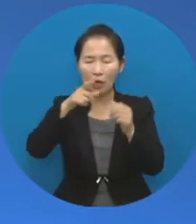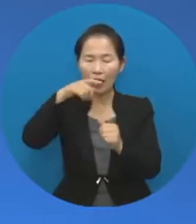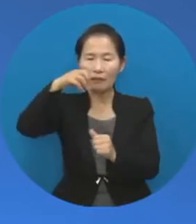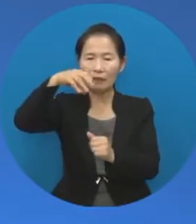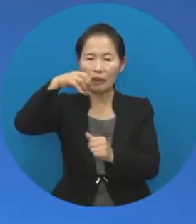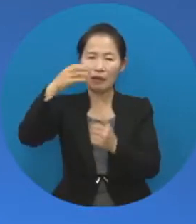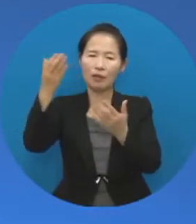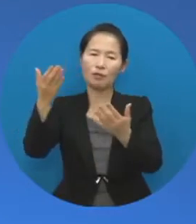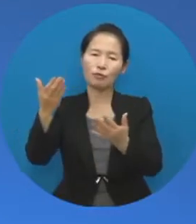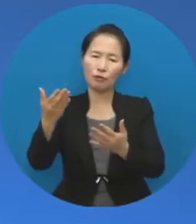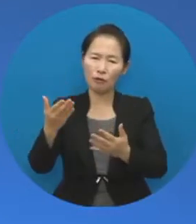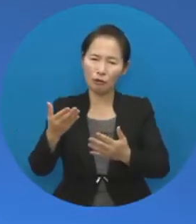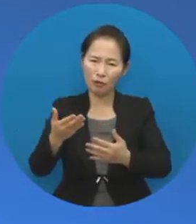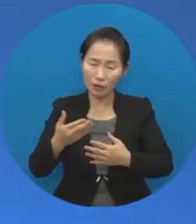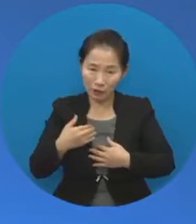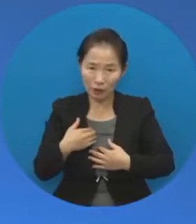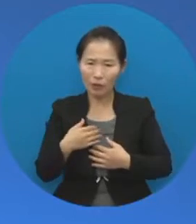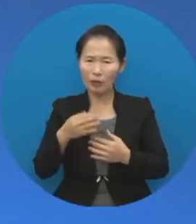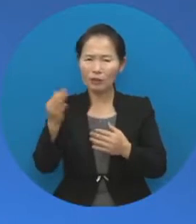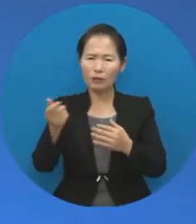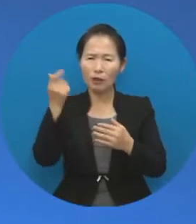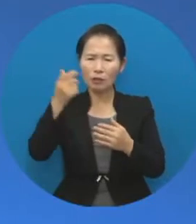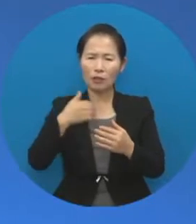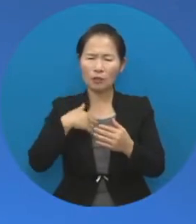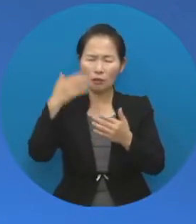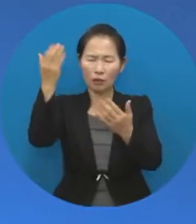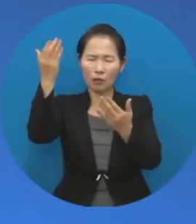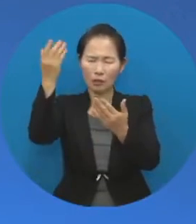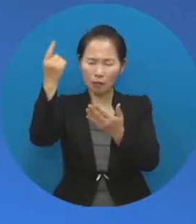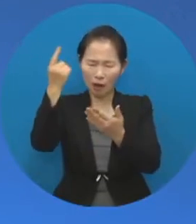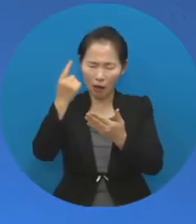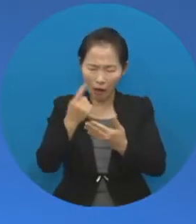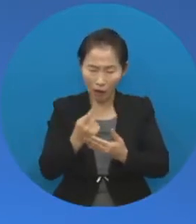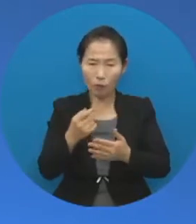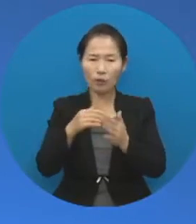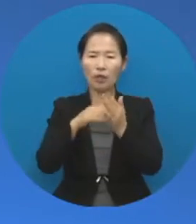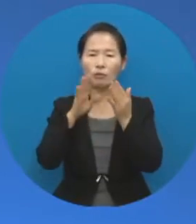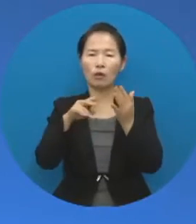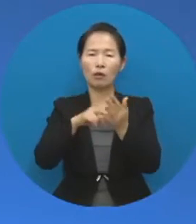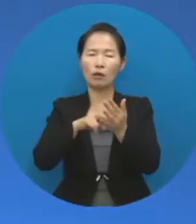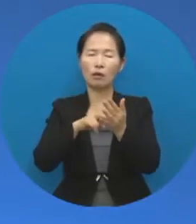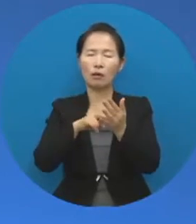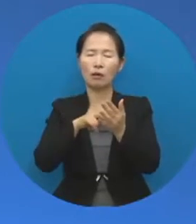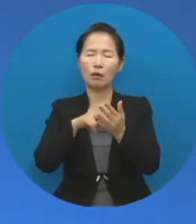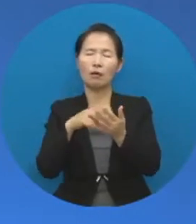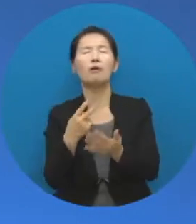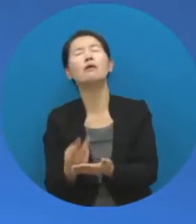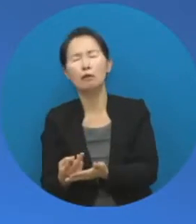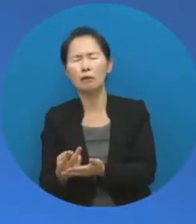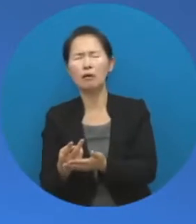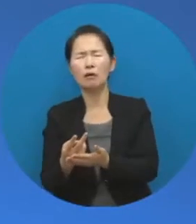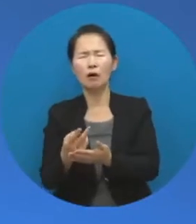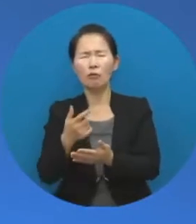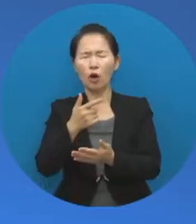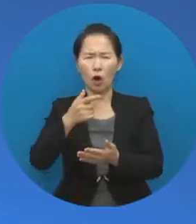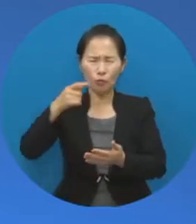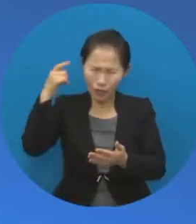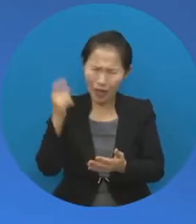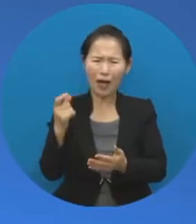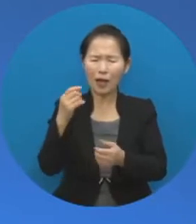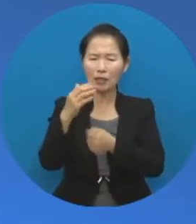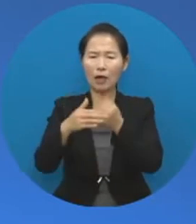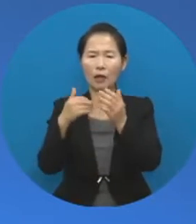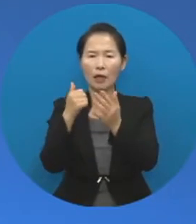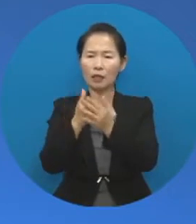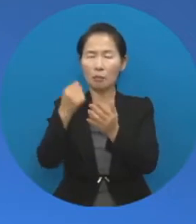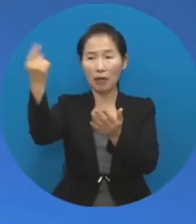거예요. 그래서 제가 성령님이 저에게 임하고 나서 제가 그 자리에서 쓰러졌어요. 너무 강한 하나님의 임재였고 이제